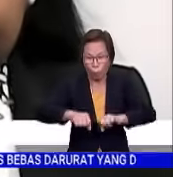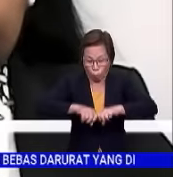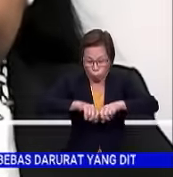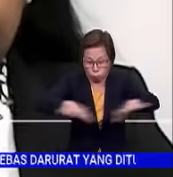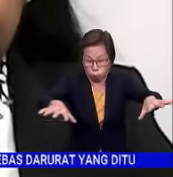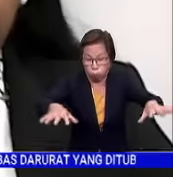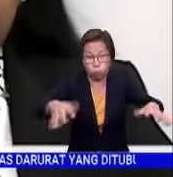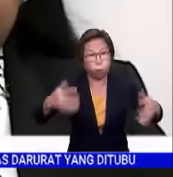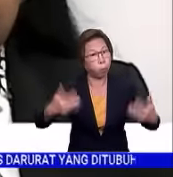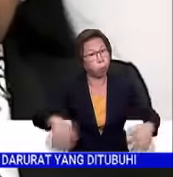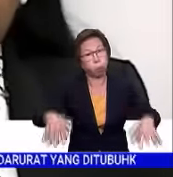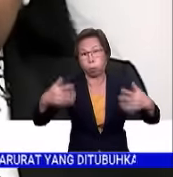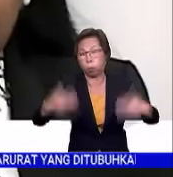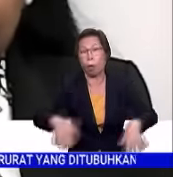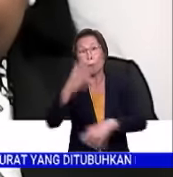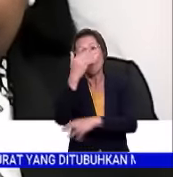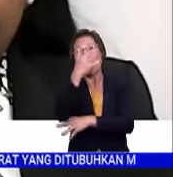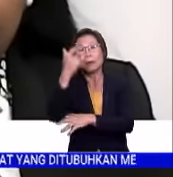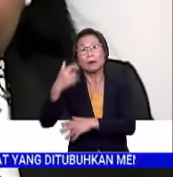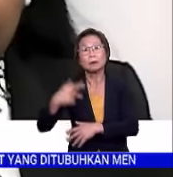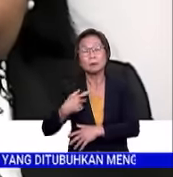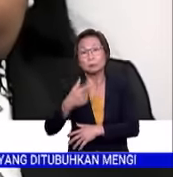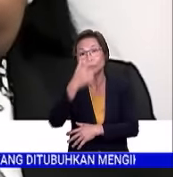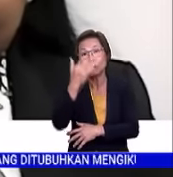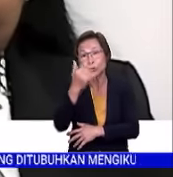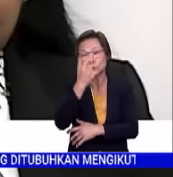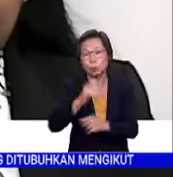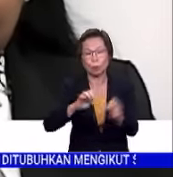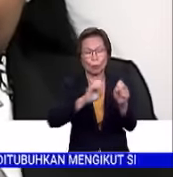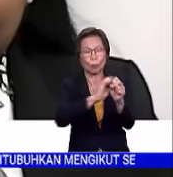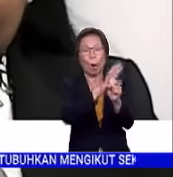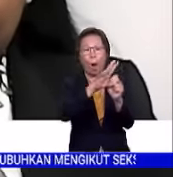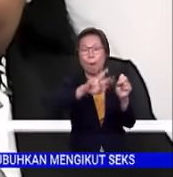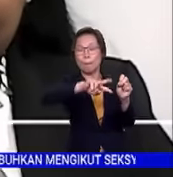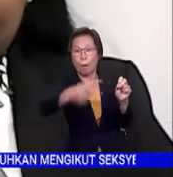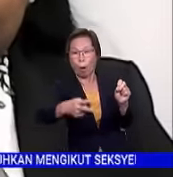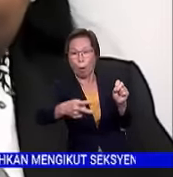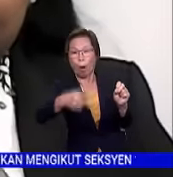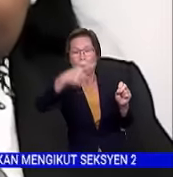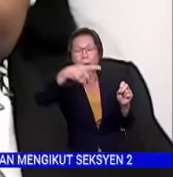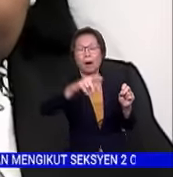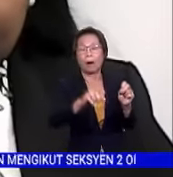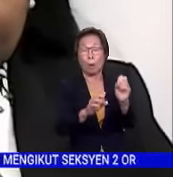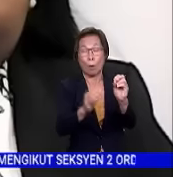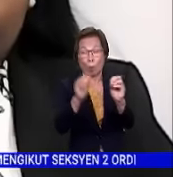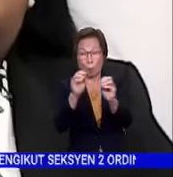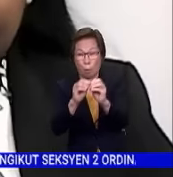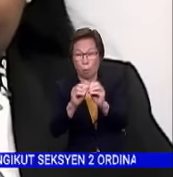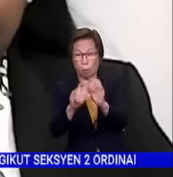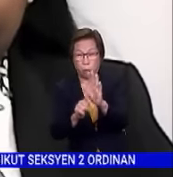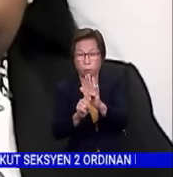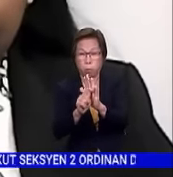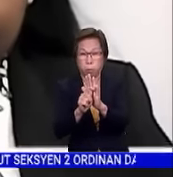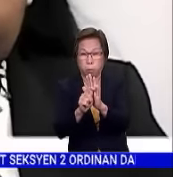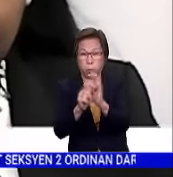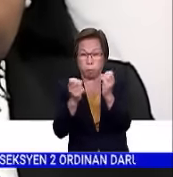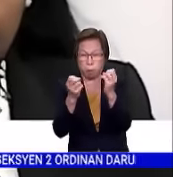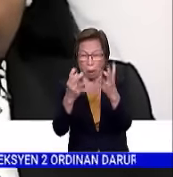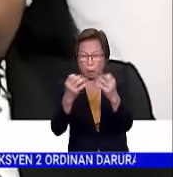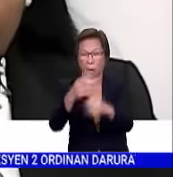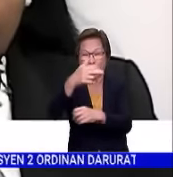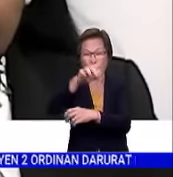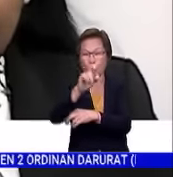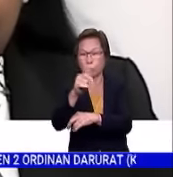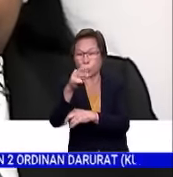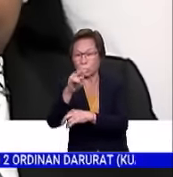kebolehjangkitan yang tinggi kerana memiliki mutasi pada spike protein iaitu pada receptor binding domain virus